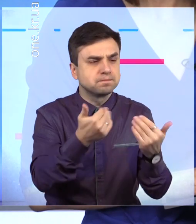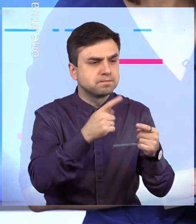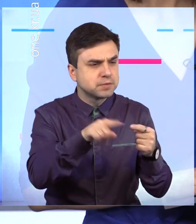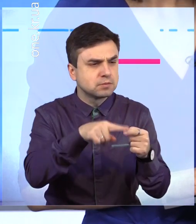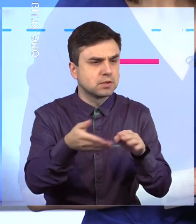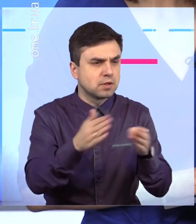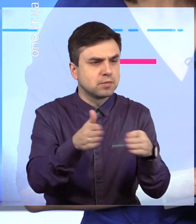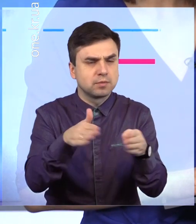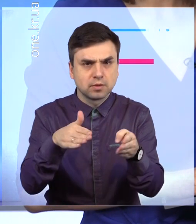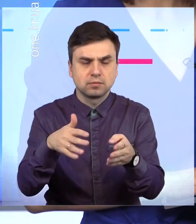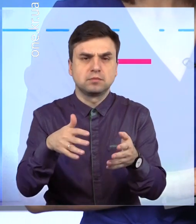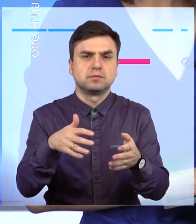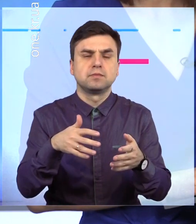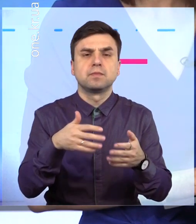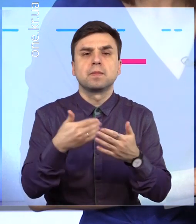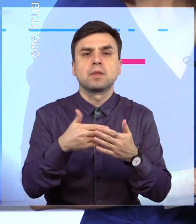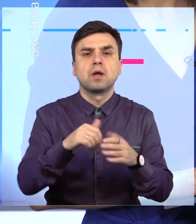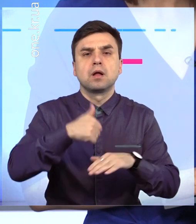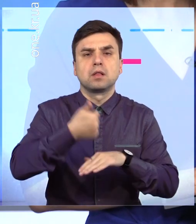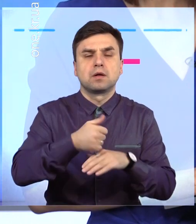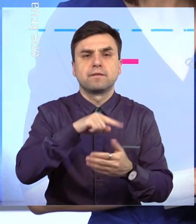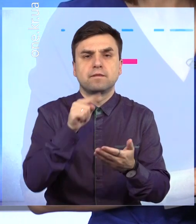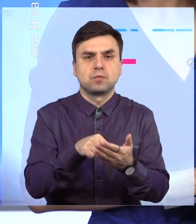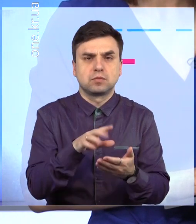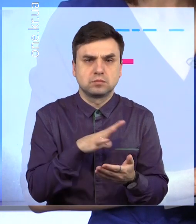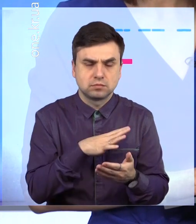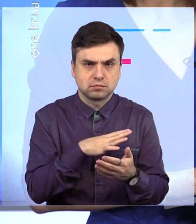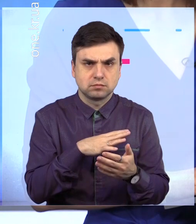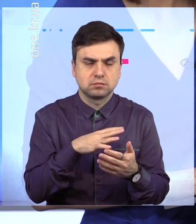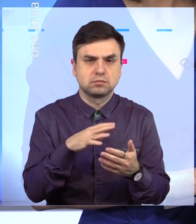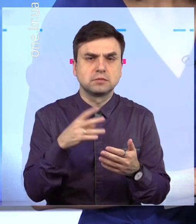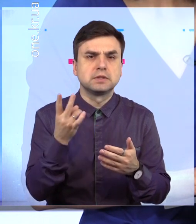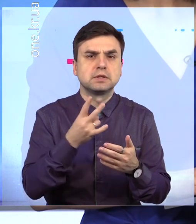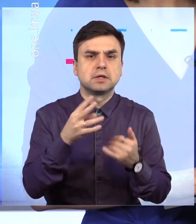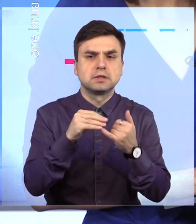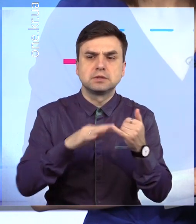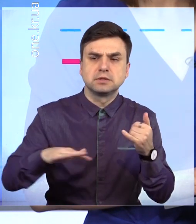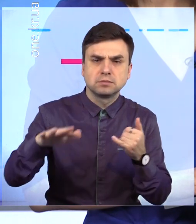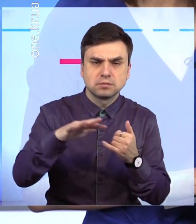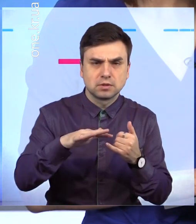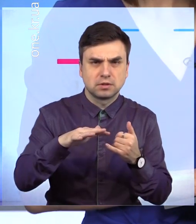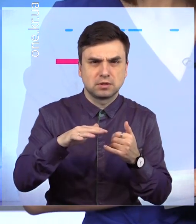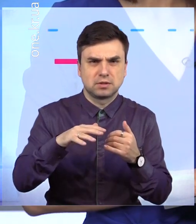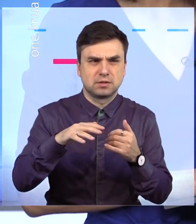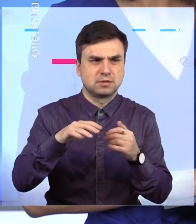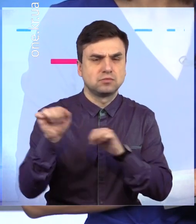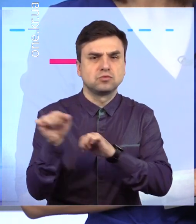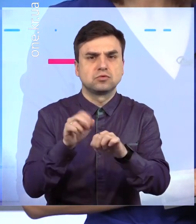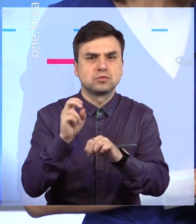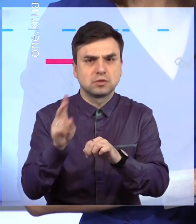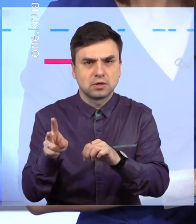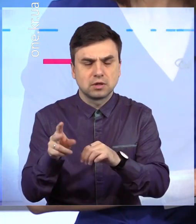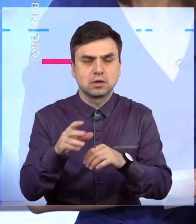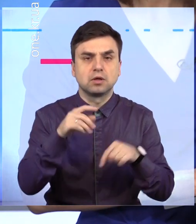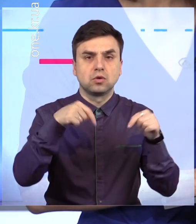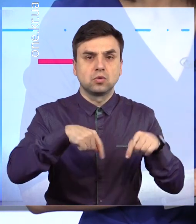по фракціям. Серед основних питань – виділення коштів для функціонування територіальної оборони, питання вартості проїзду в транспорті, а також